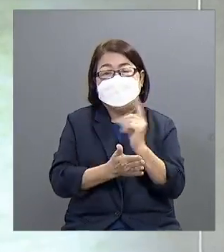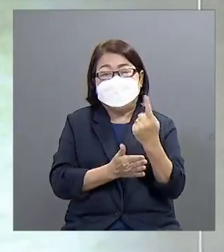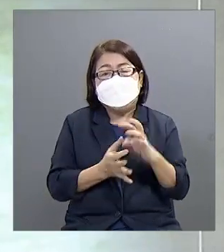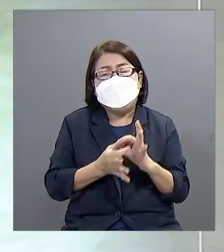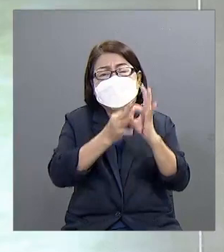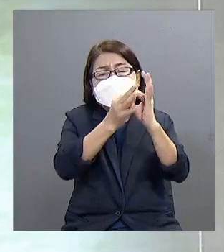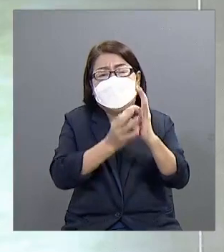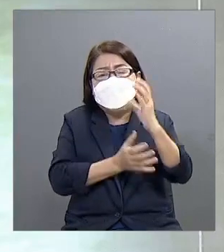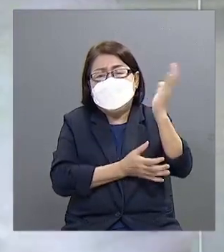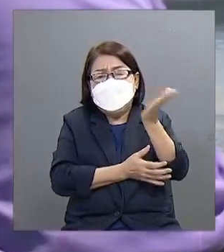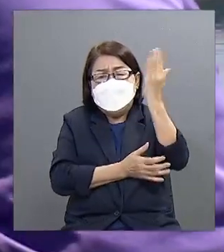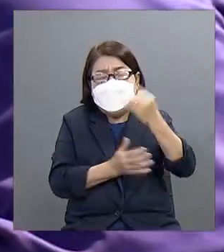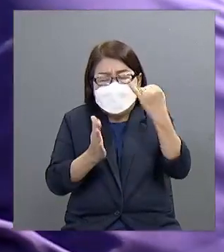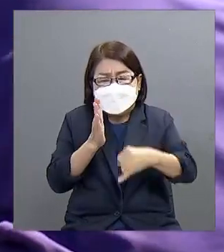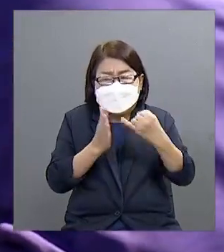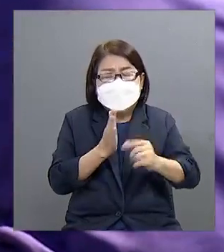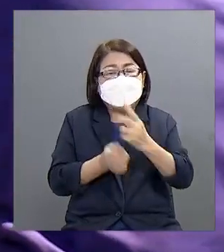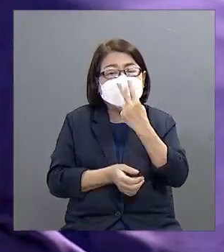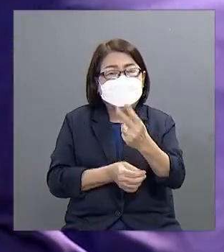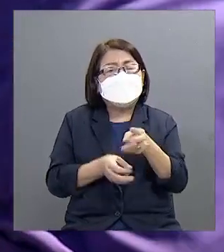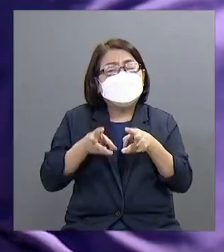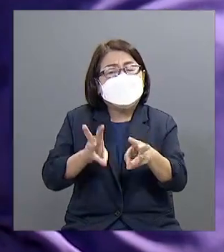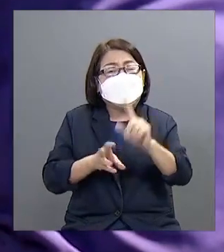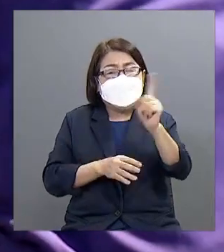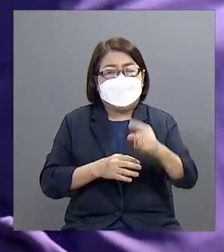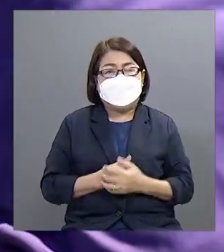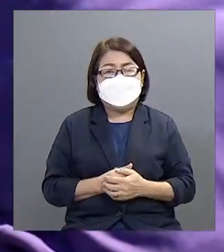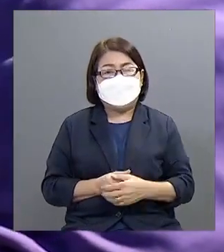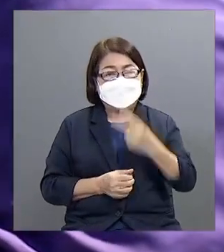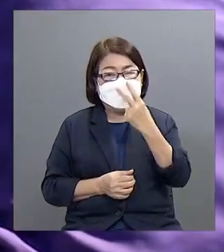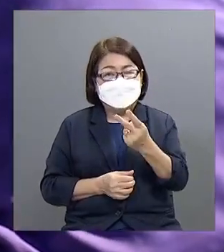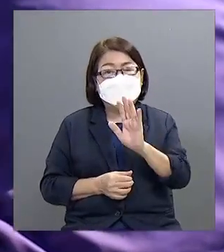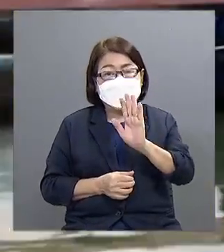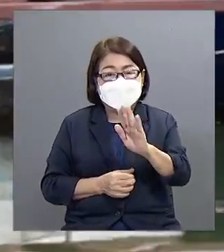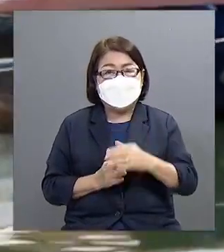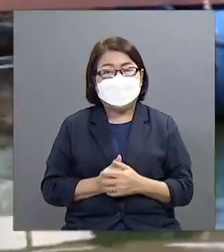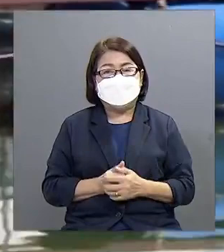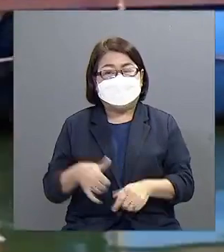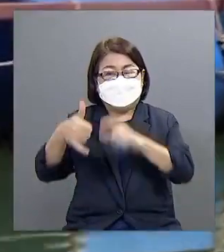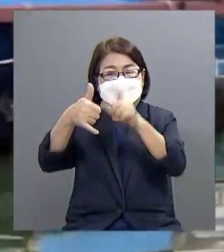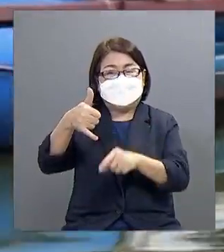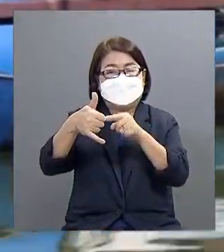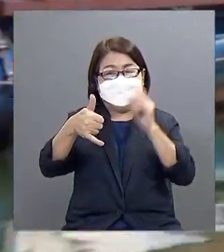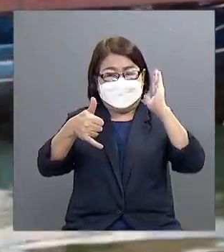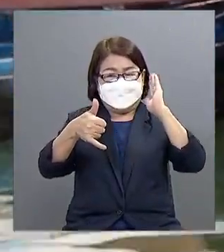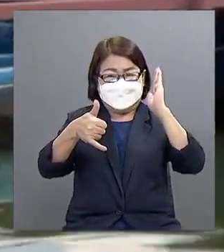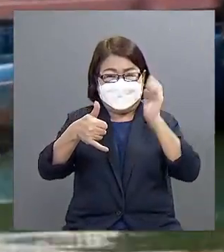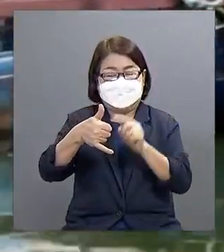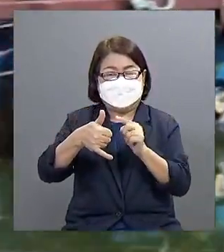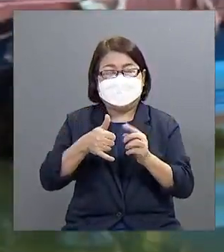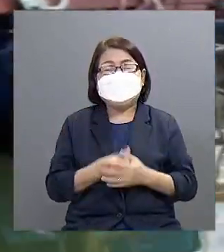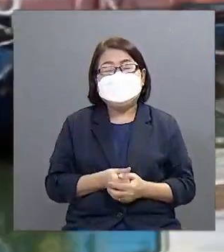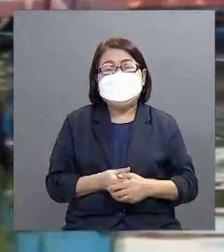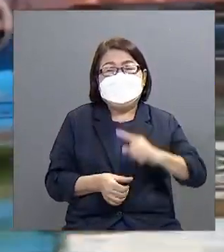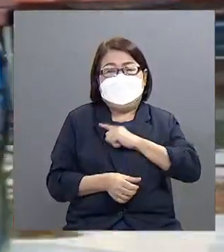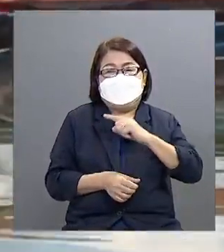ไปติดตามด้วยกันเลยค่ะนี่แหละค่ะคุณผู้ชมนี่คือคุณประเสริฐแรมกระโทกนะคะซึ่งเป็นหนึ่งในเกษตรกร